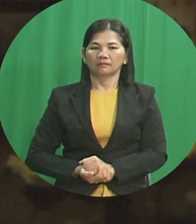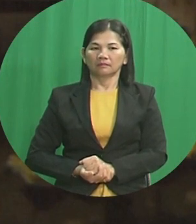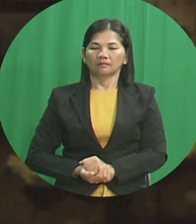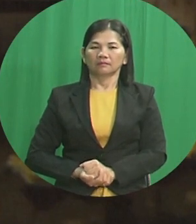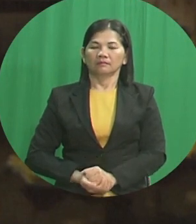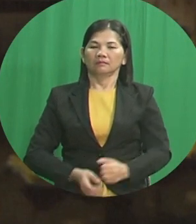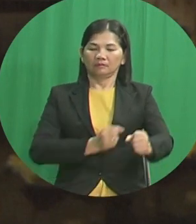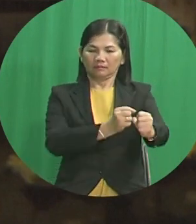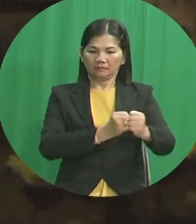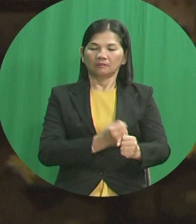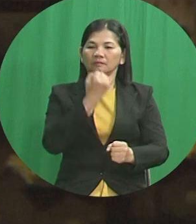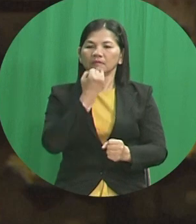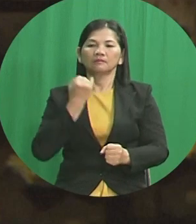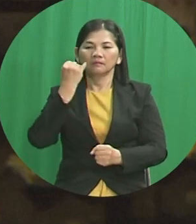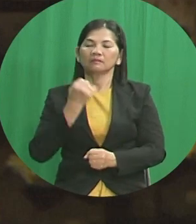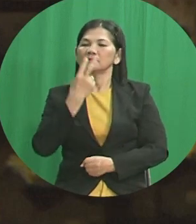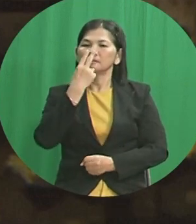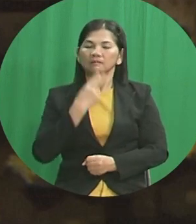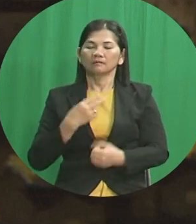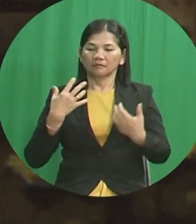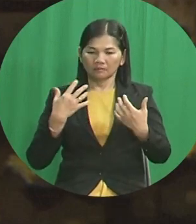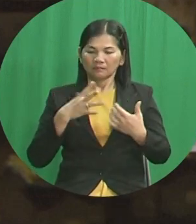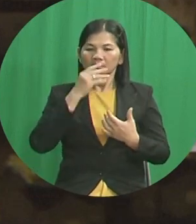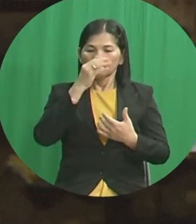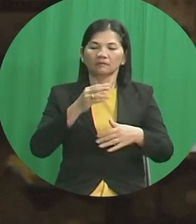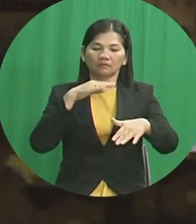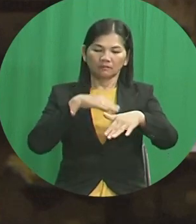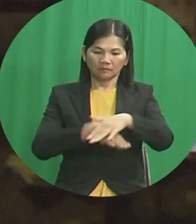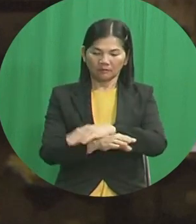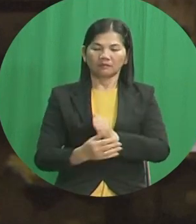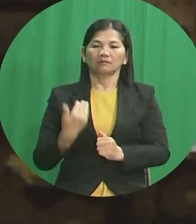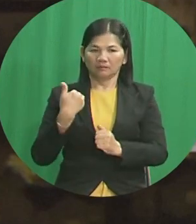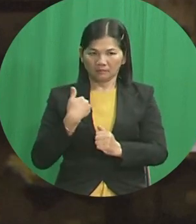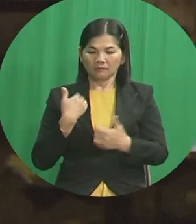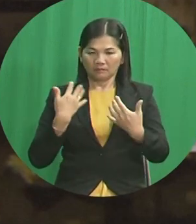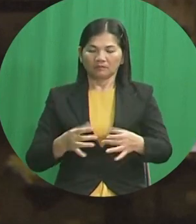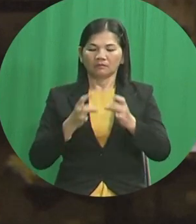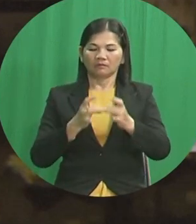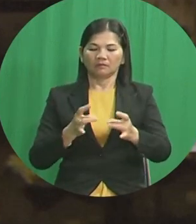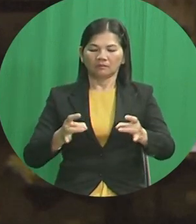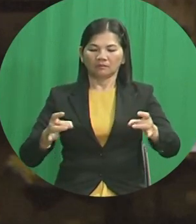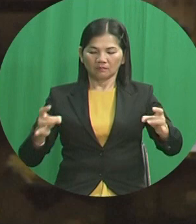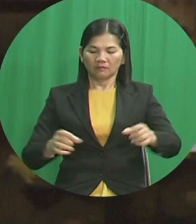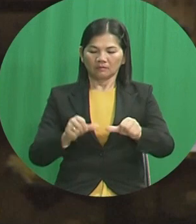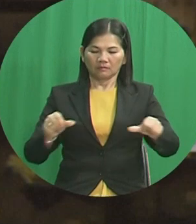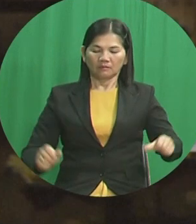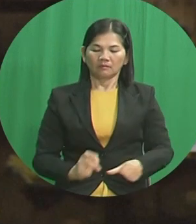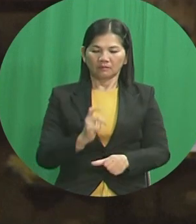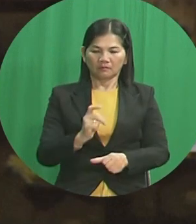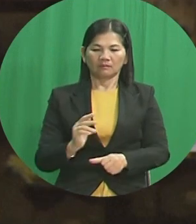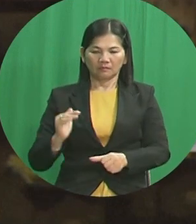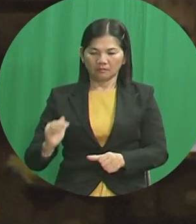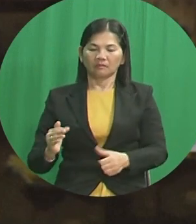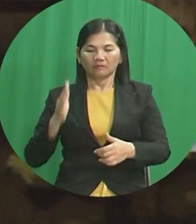យោធាអ៊ីស្រាអែលកាលពីថ្ងៃអាទិត្យនេះក៏បាននិយាយដែរថាការវាយលុកទឹកដីរបស់ខ្លួនបានពង្រីកទៅគ្រប់ផ្នែកនៃតំបន់កាសាហើយ